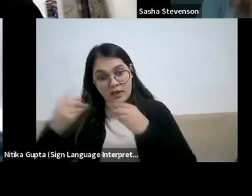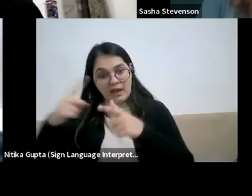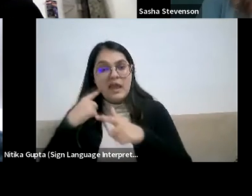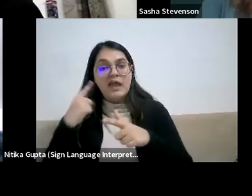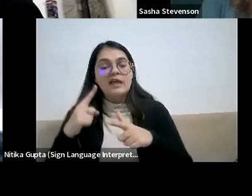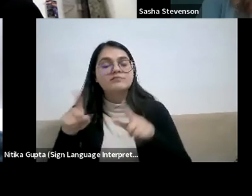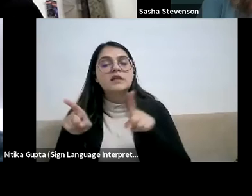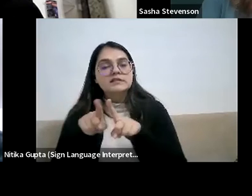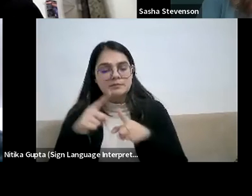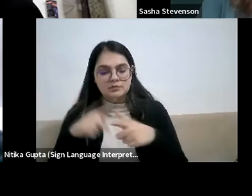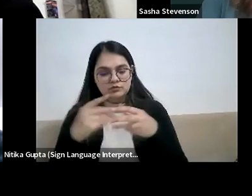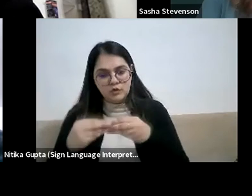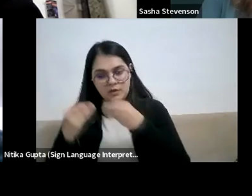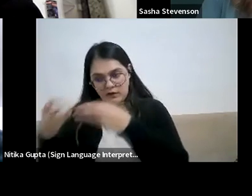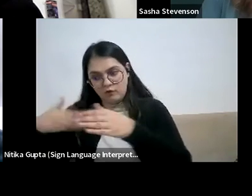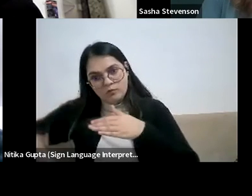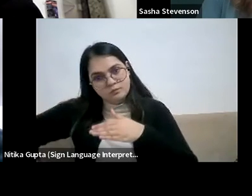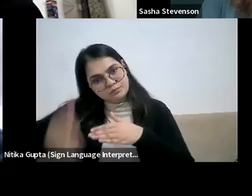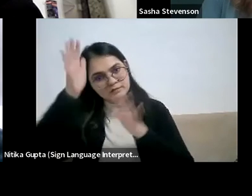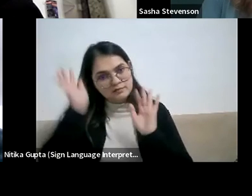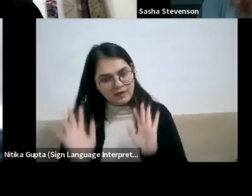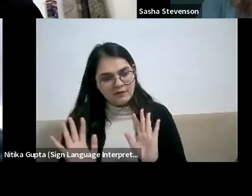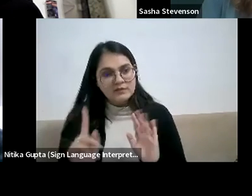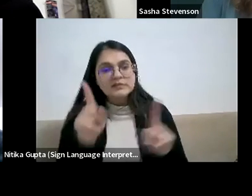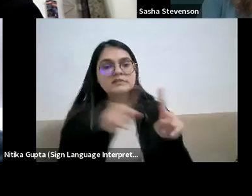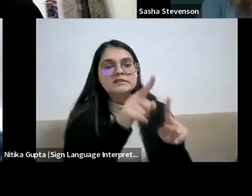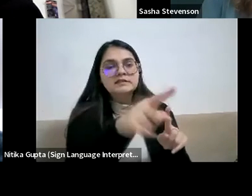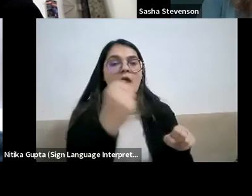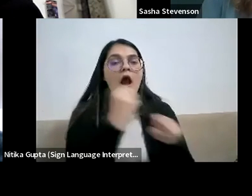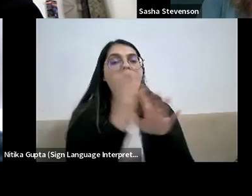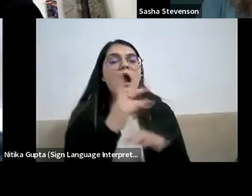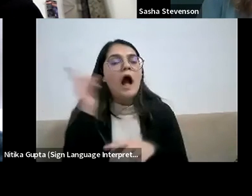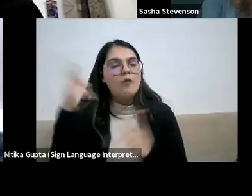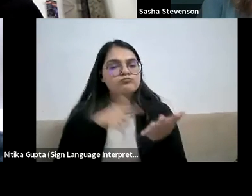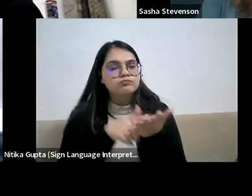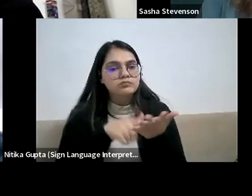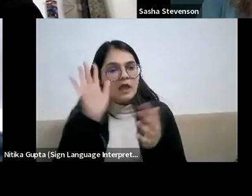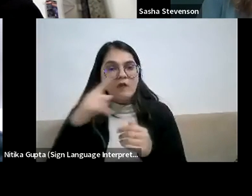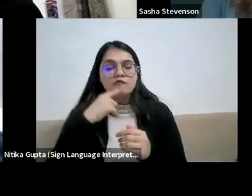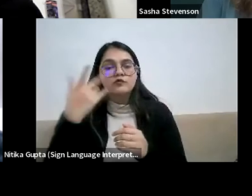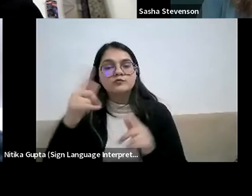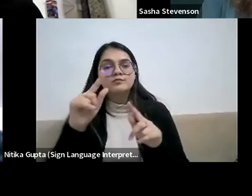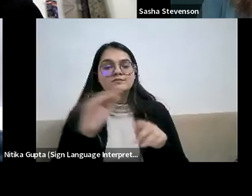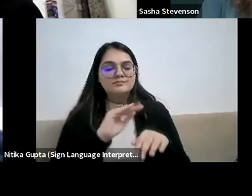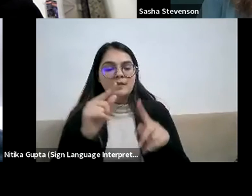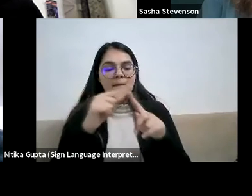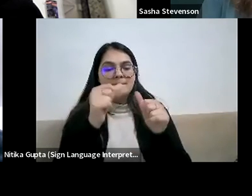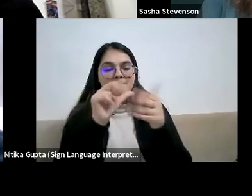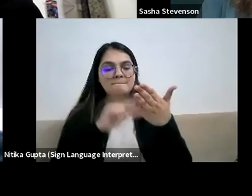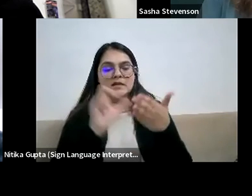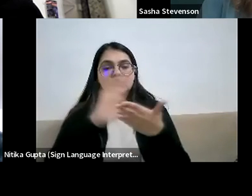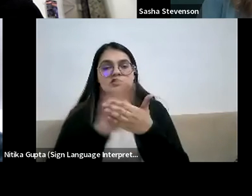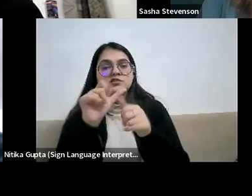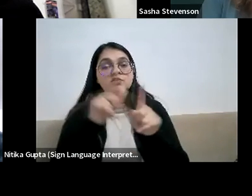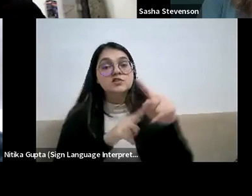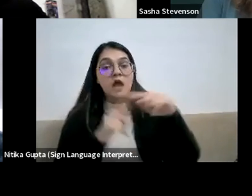वो कैसे, मतलब जैसे कि समझो गांव में अभी सरपंच का पद है, तो पहले से जो बैठे हुए लोग हैं, इतने बड़े